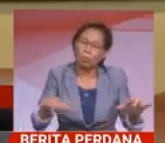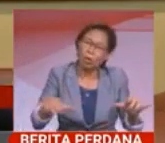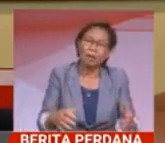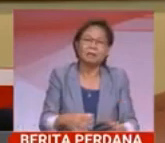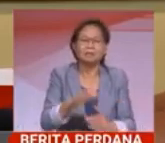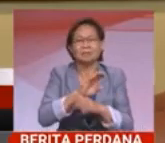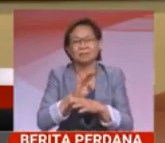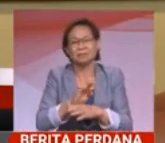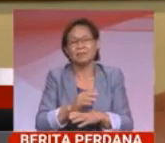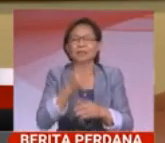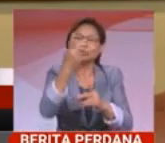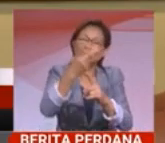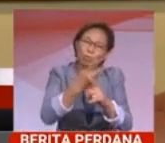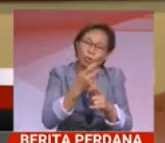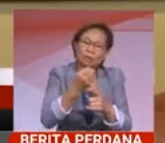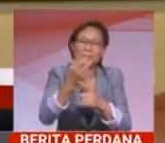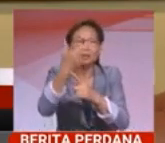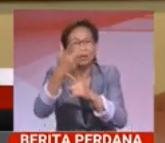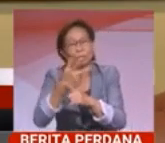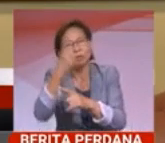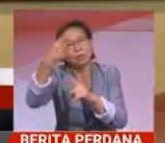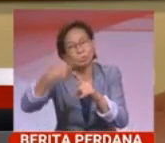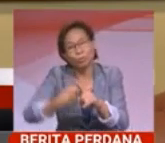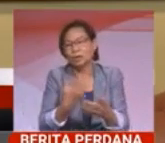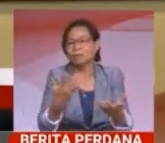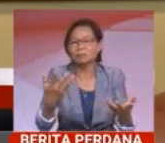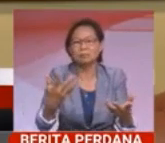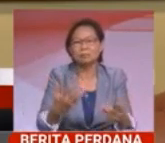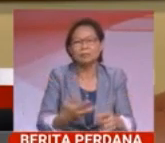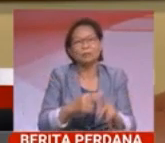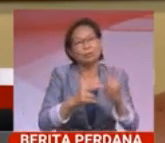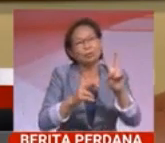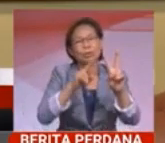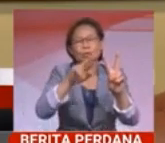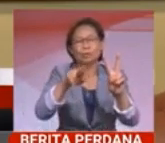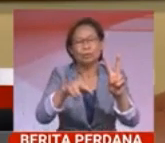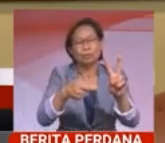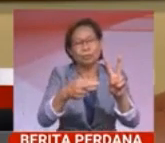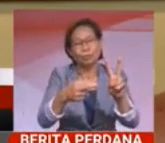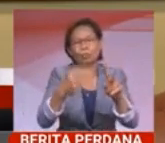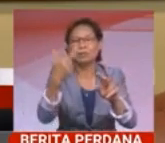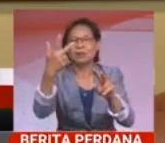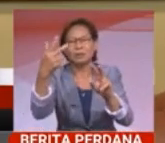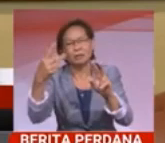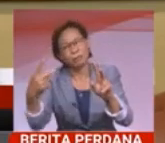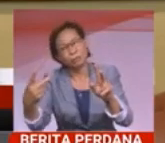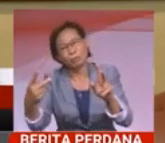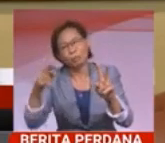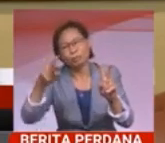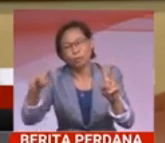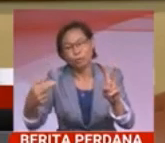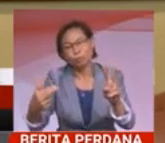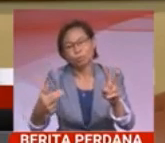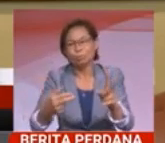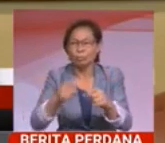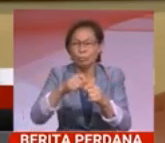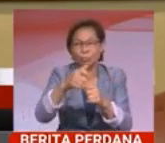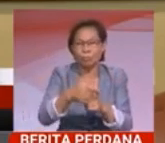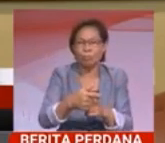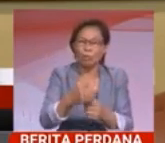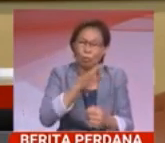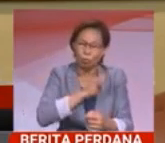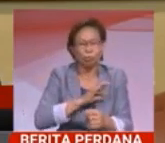mengangguk saja lebih baik terus saya pilih satu apa tuh syari'at yang sanggup